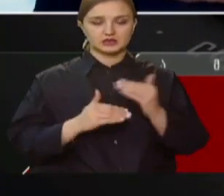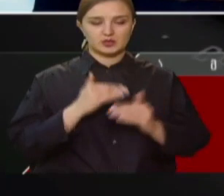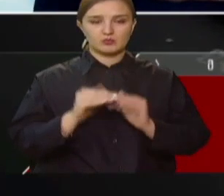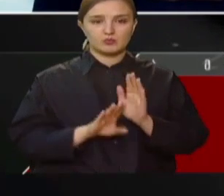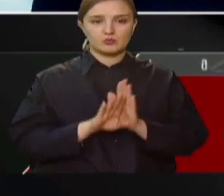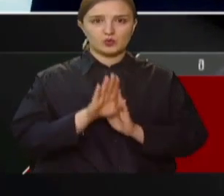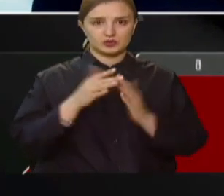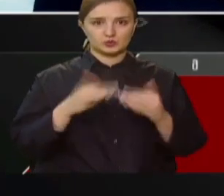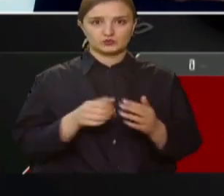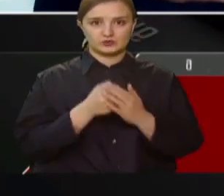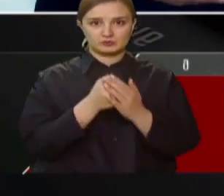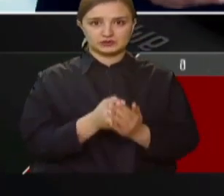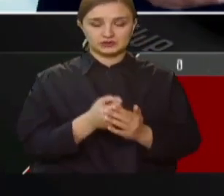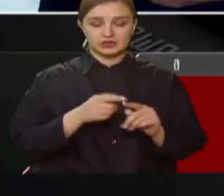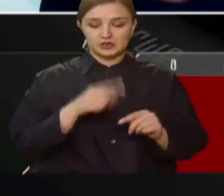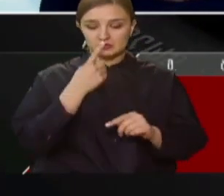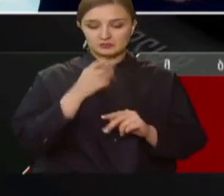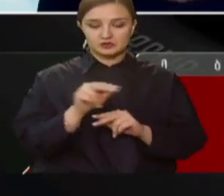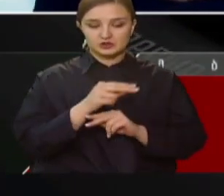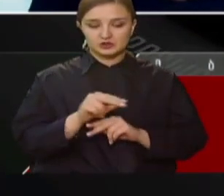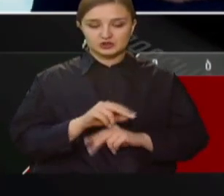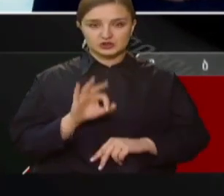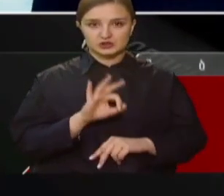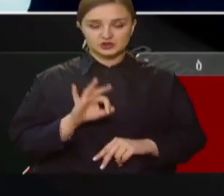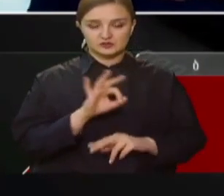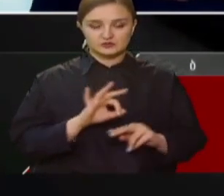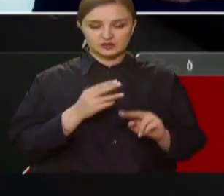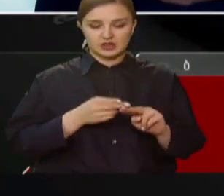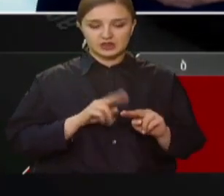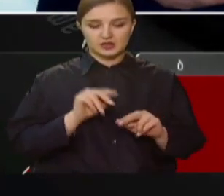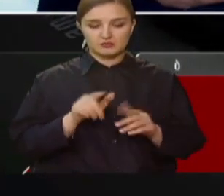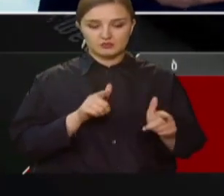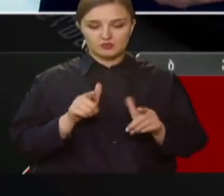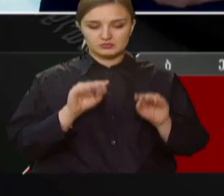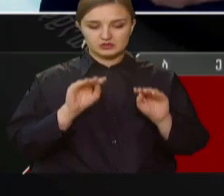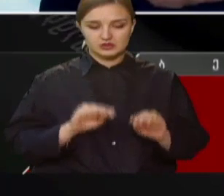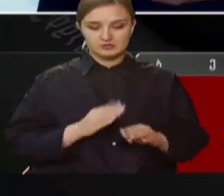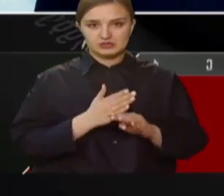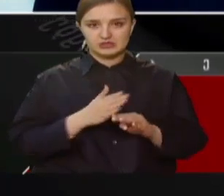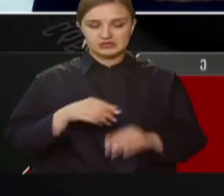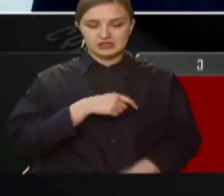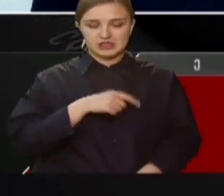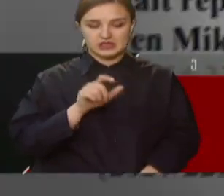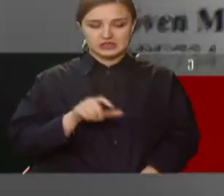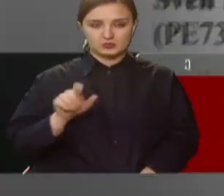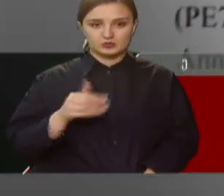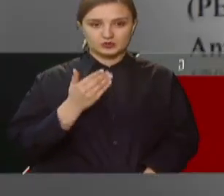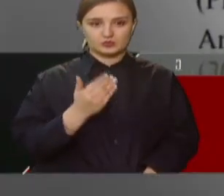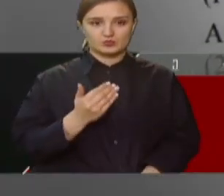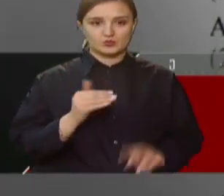mihteuli. La ce e bau, e mșeniș nu e bis nacils. E mșeniș nu e biaris, m-am zate bolit, s-a kithebzat, deputat mier, te